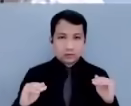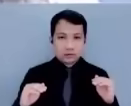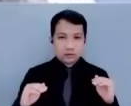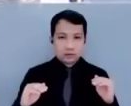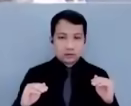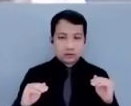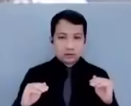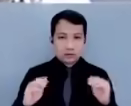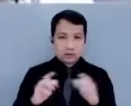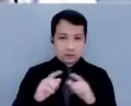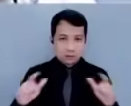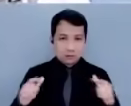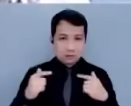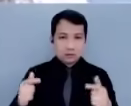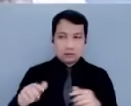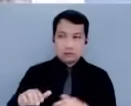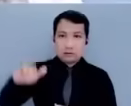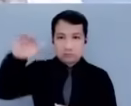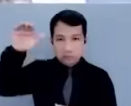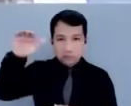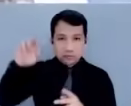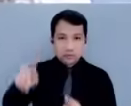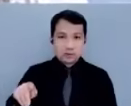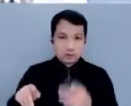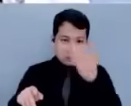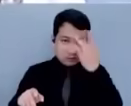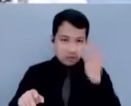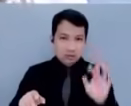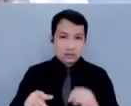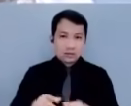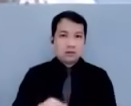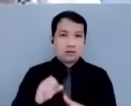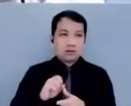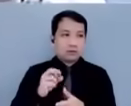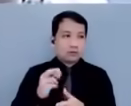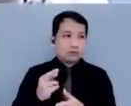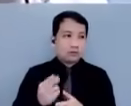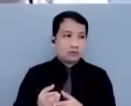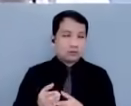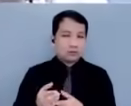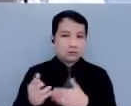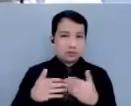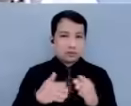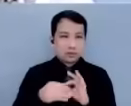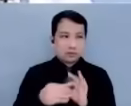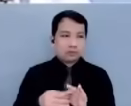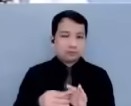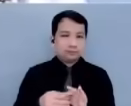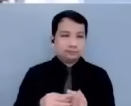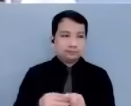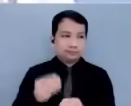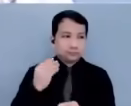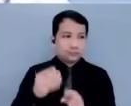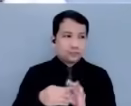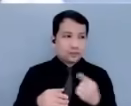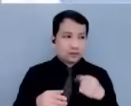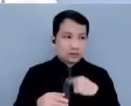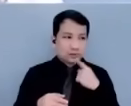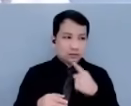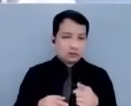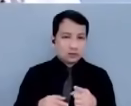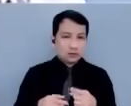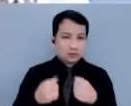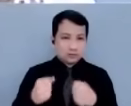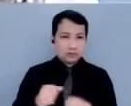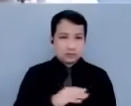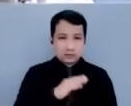laki ng tao, sa talino, o kahit ano pa man yan. Nasusukat po yun sa tibay ng